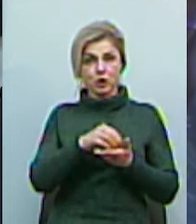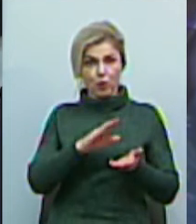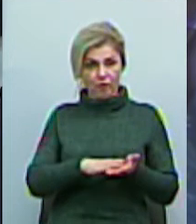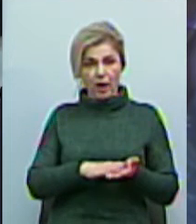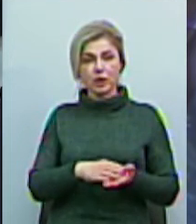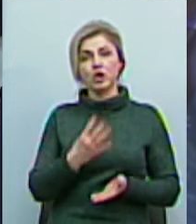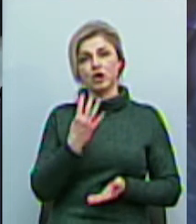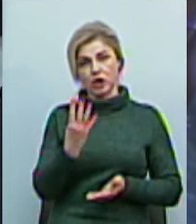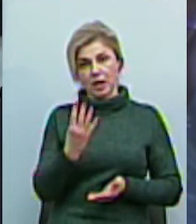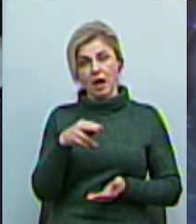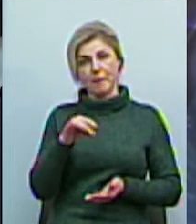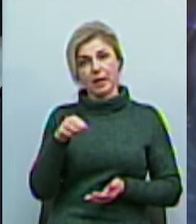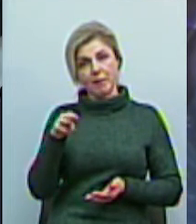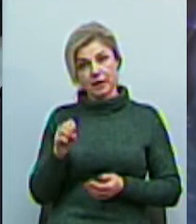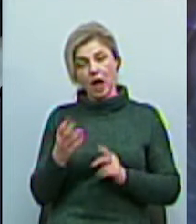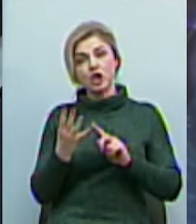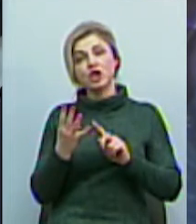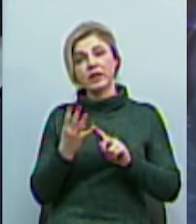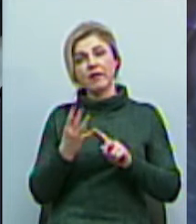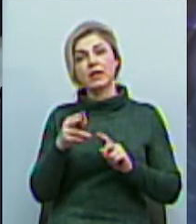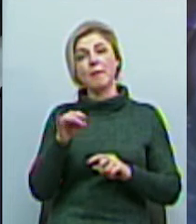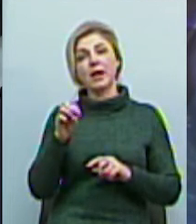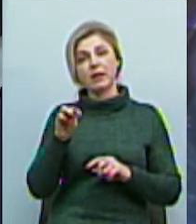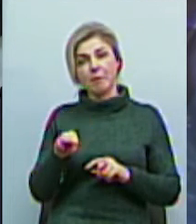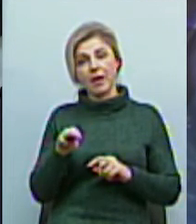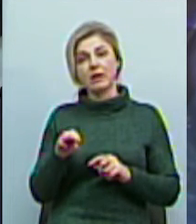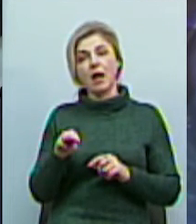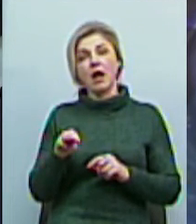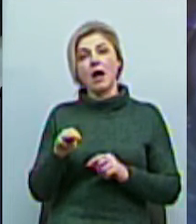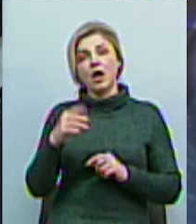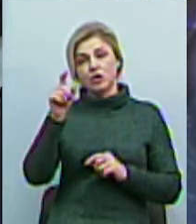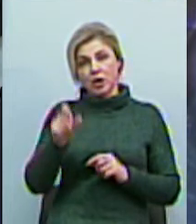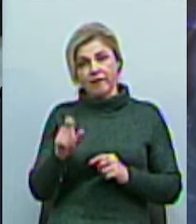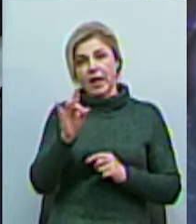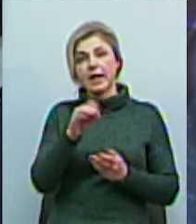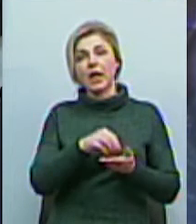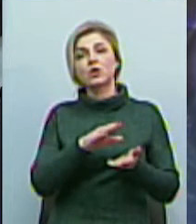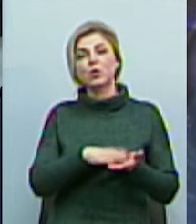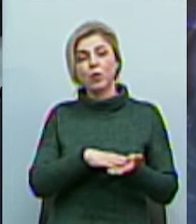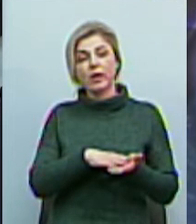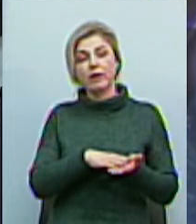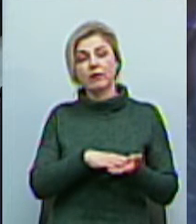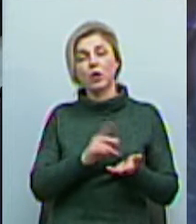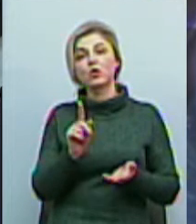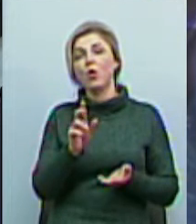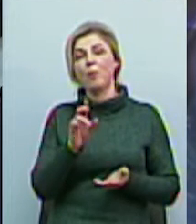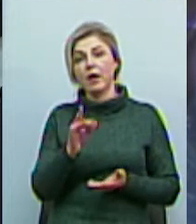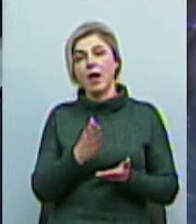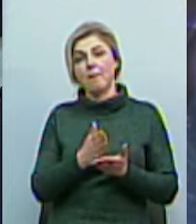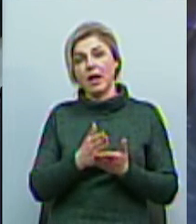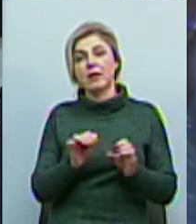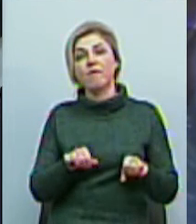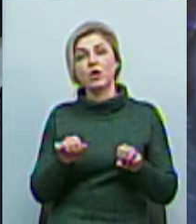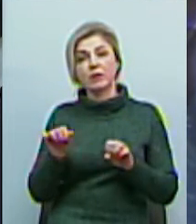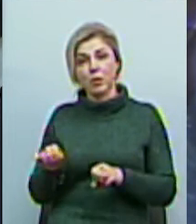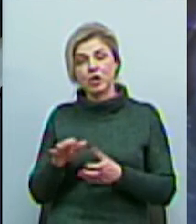предмети. Четвертий предмет особа реєструє, випускник реєструє для того, щоб мати